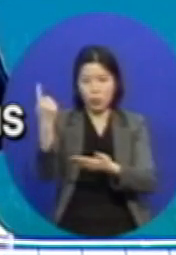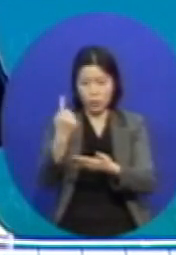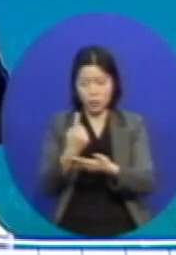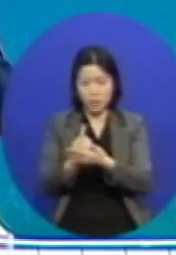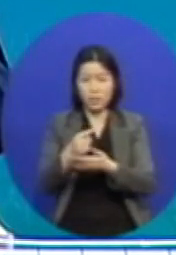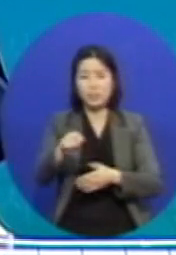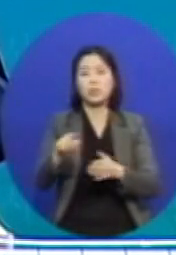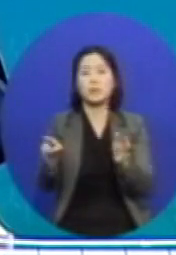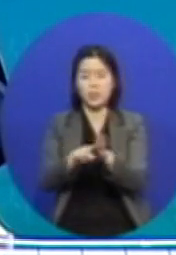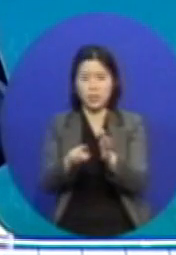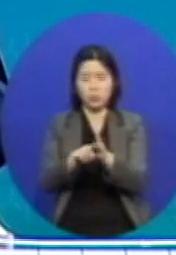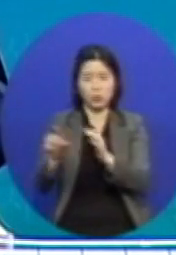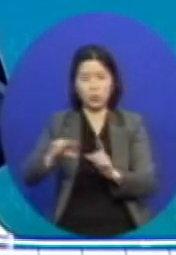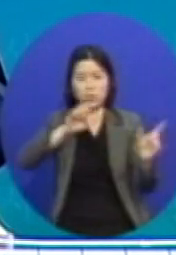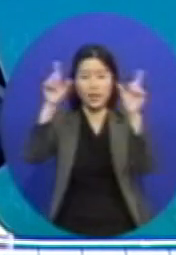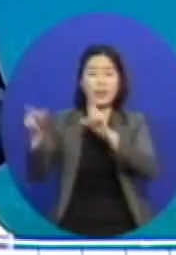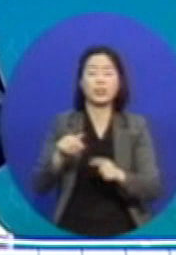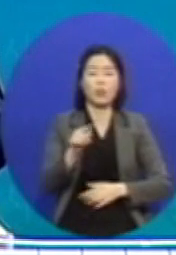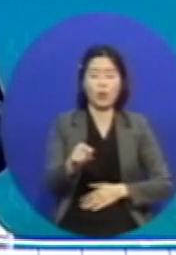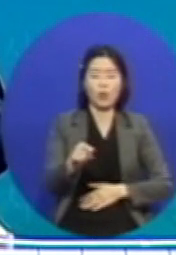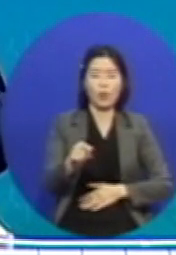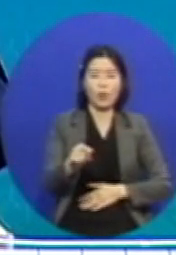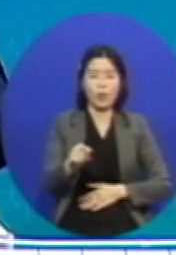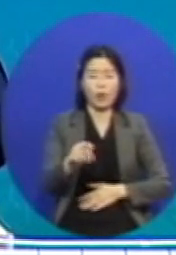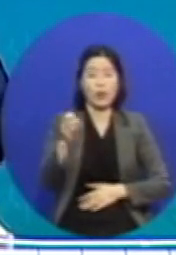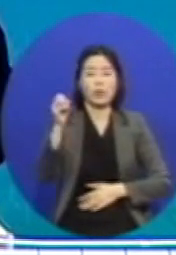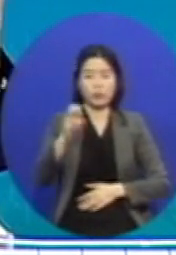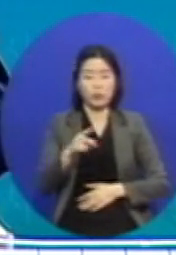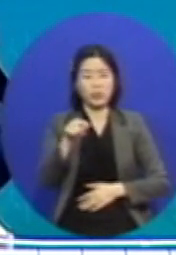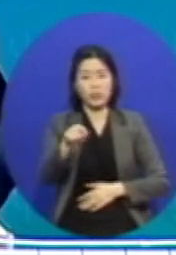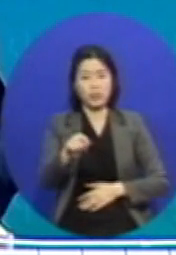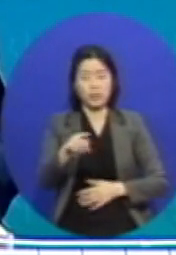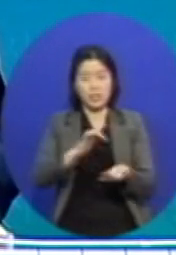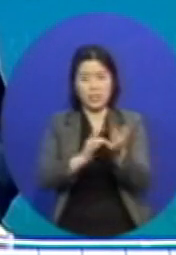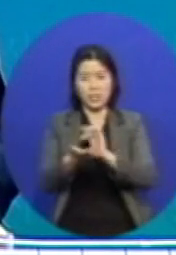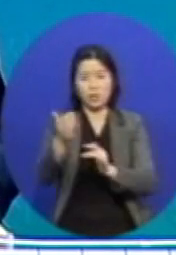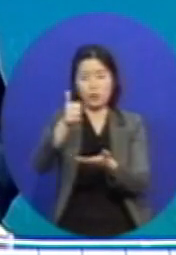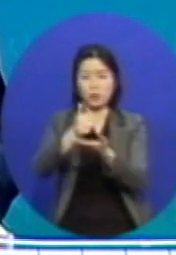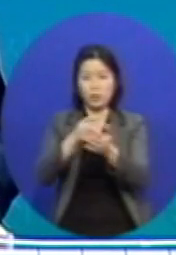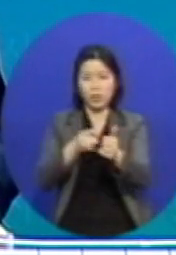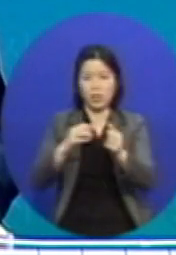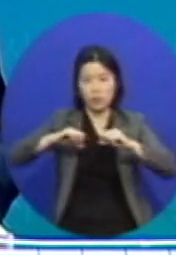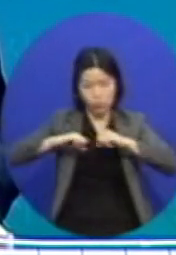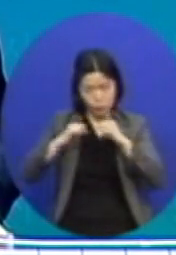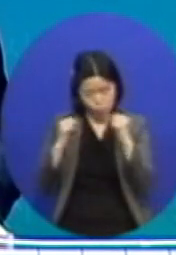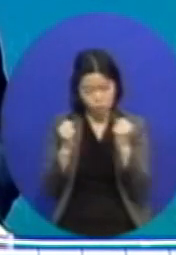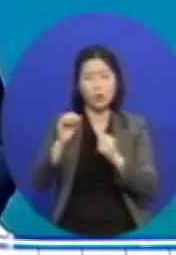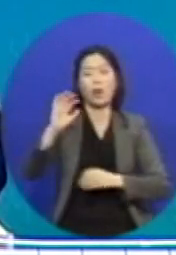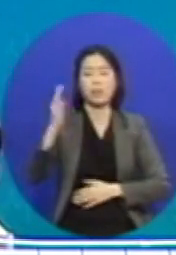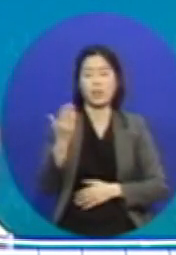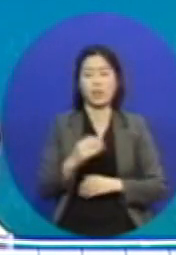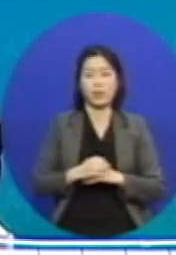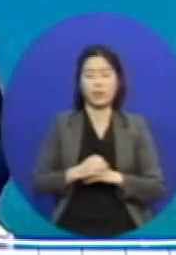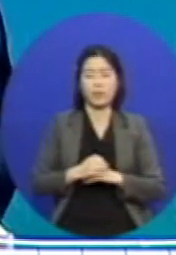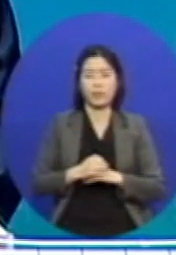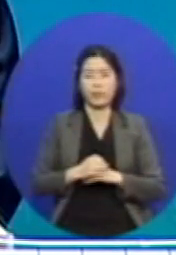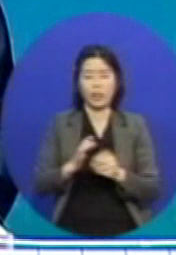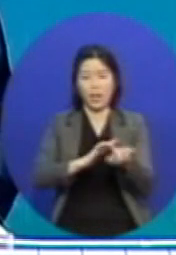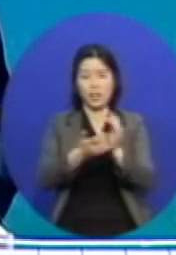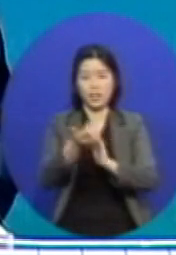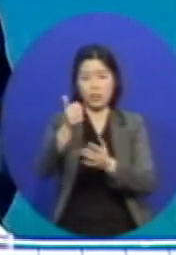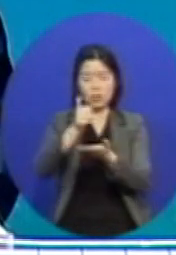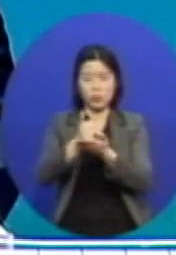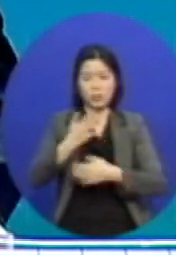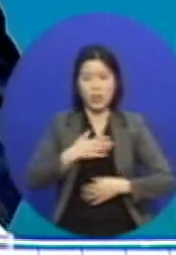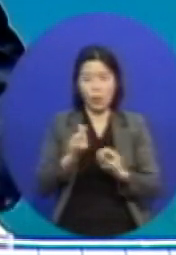믿음으로 사는 거예요 그리고 예수님께 순종 만 하면 되는 겁니다 예수님 나와 함께